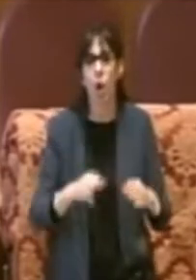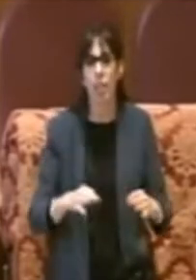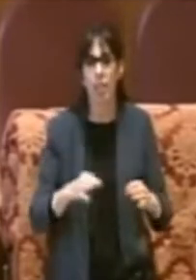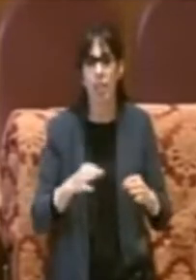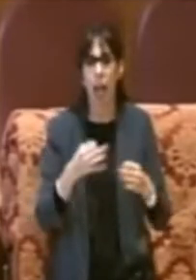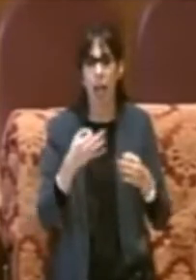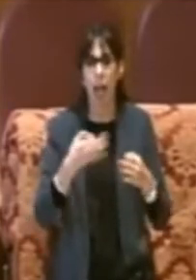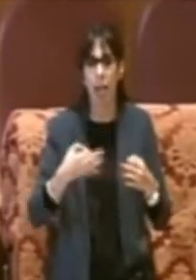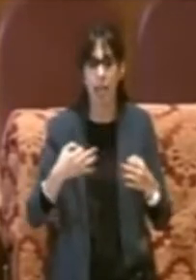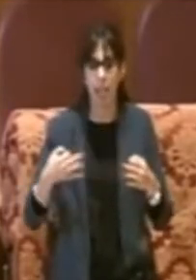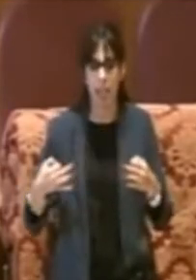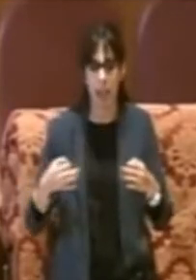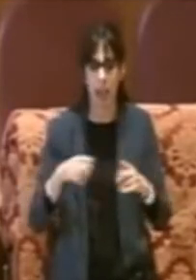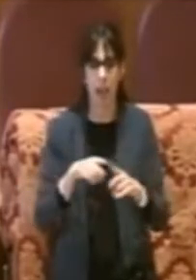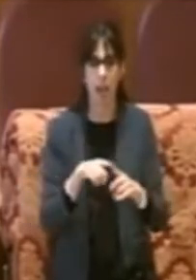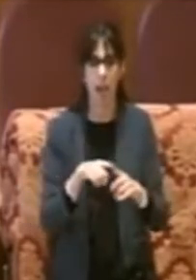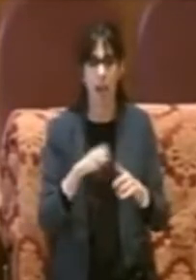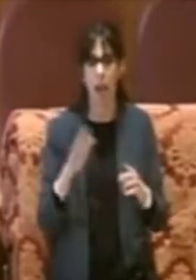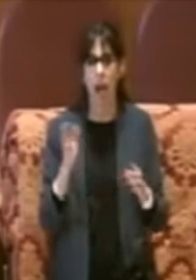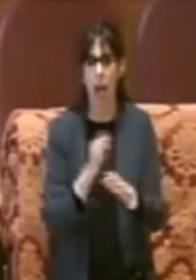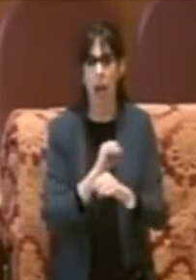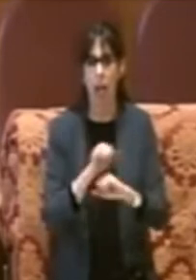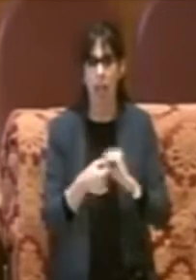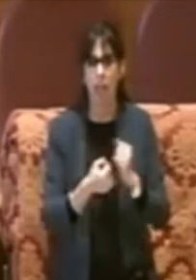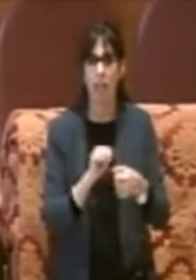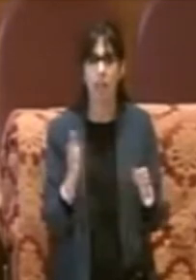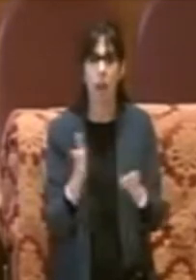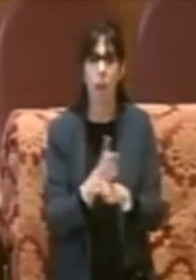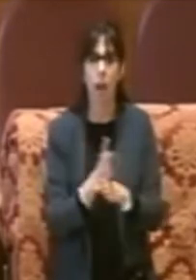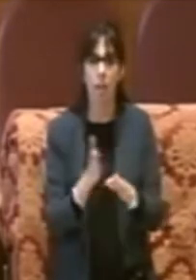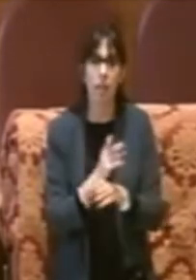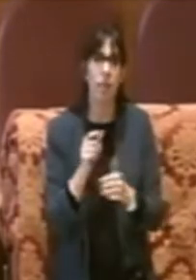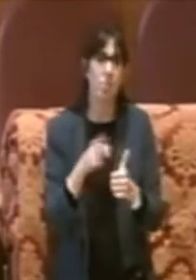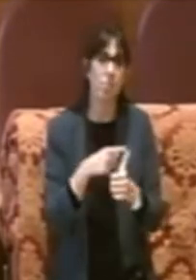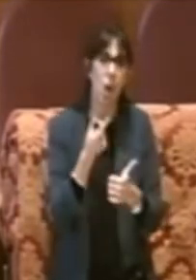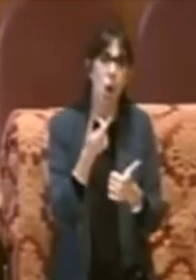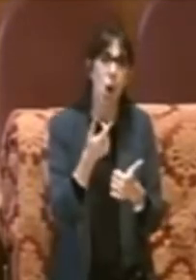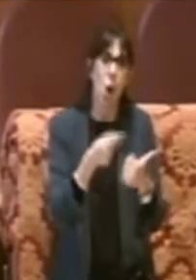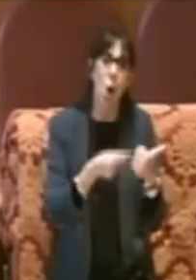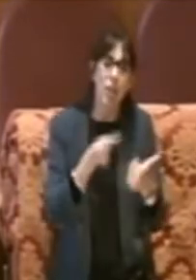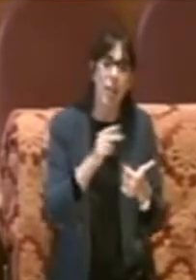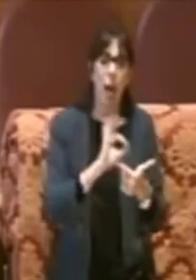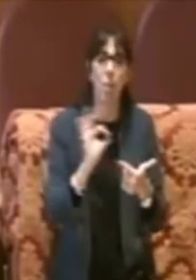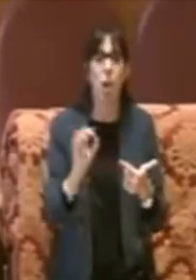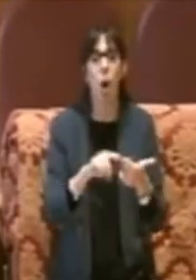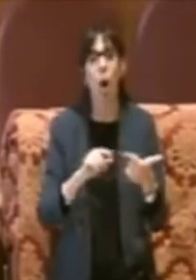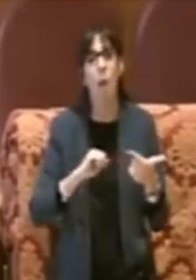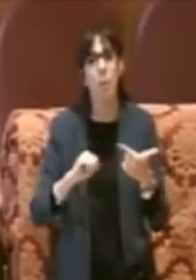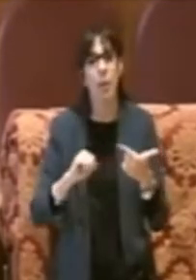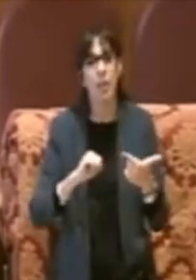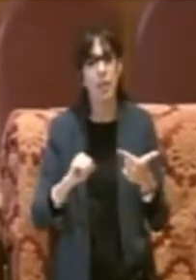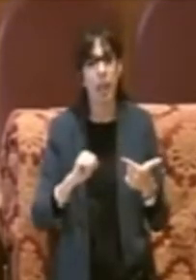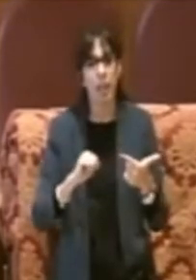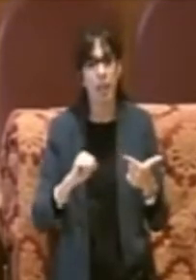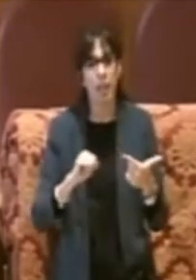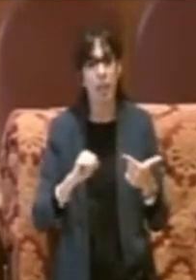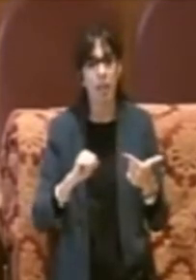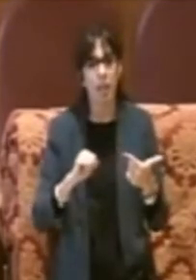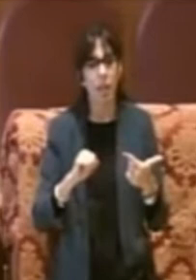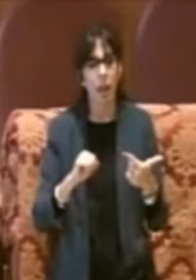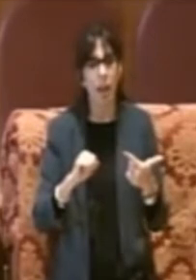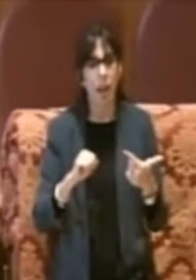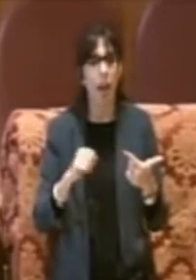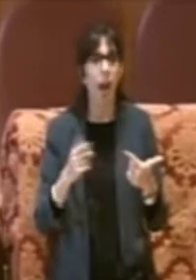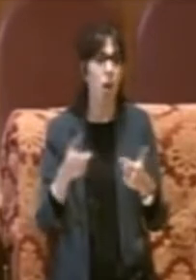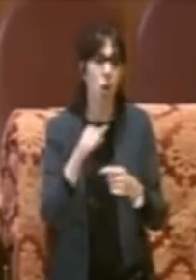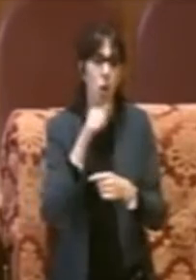di tutte le attività contabili e amministrative senza dover ricorrere all'esercizio provvisorio